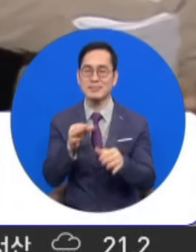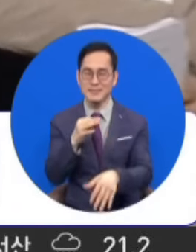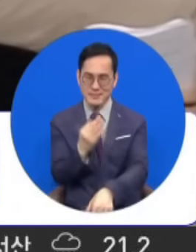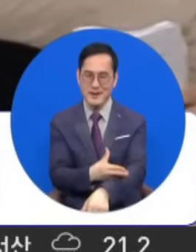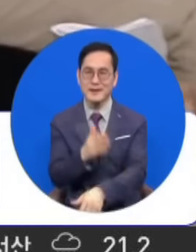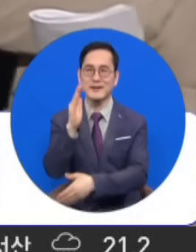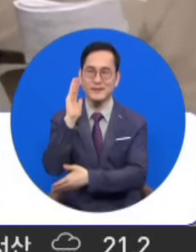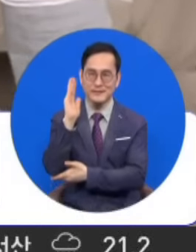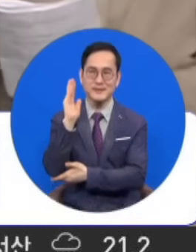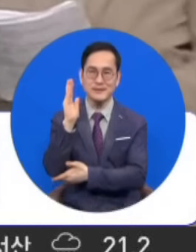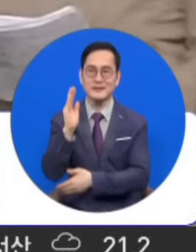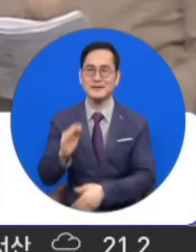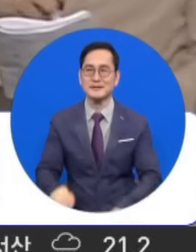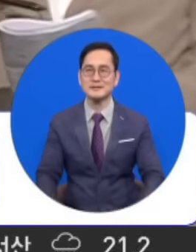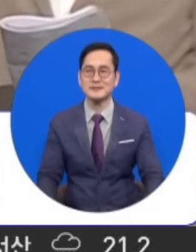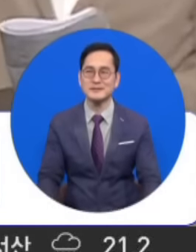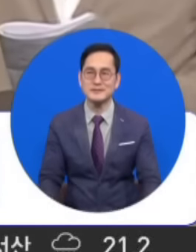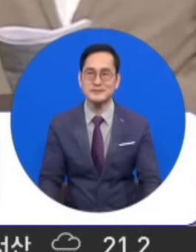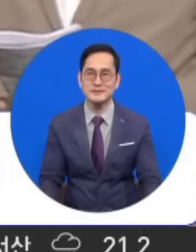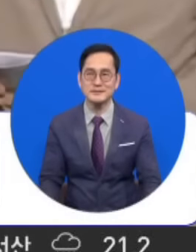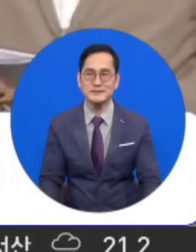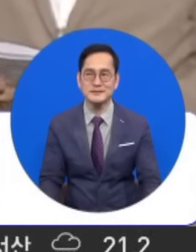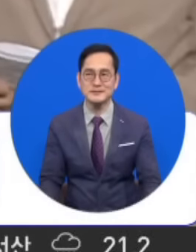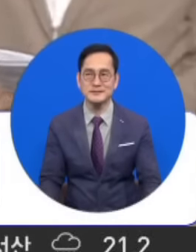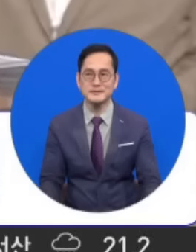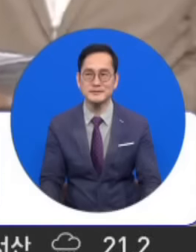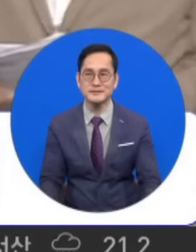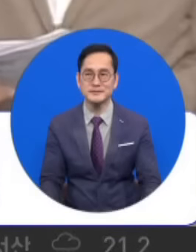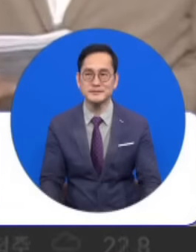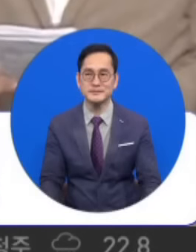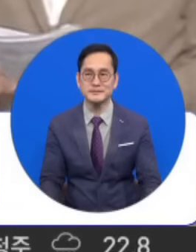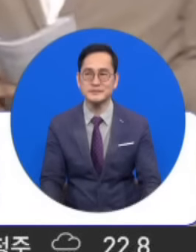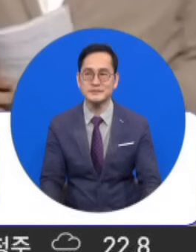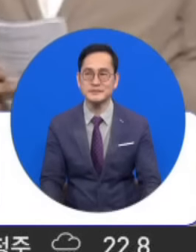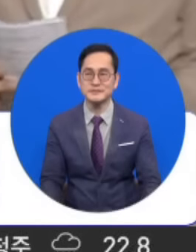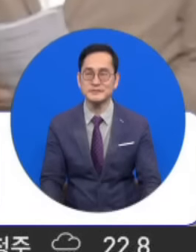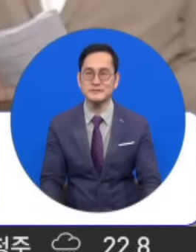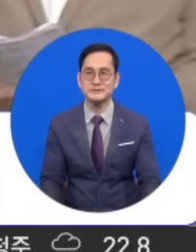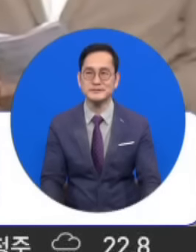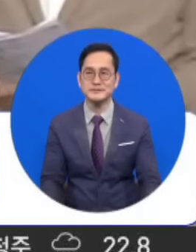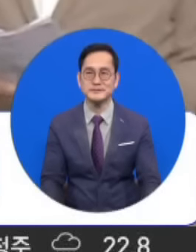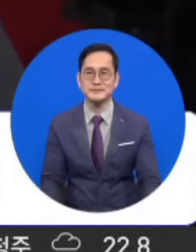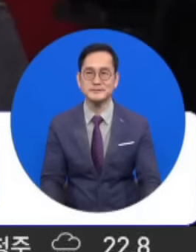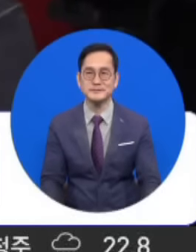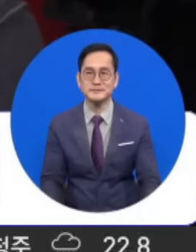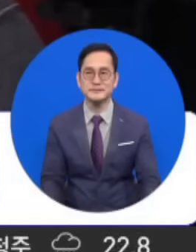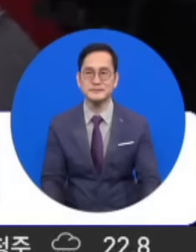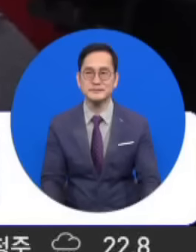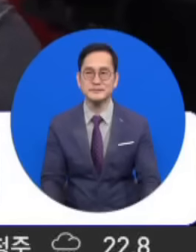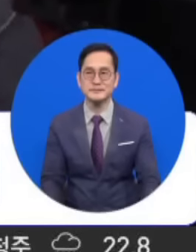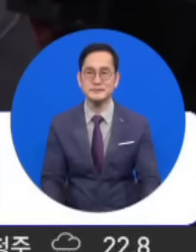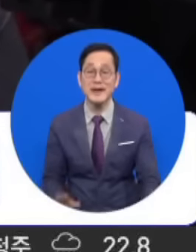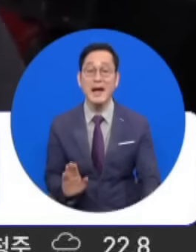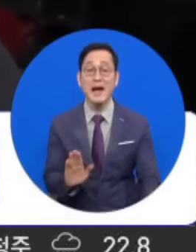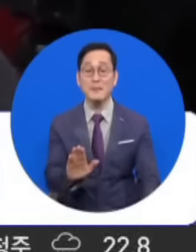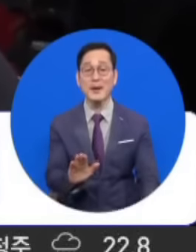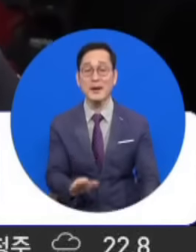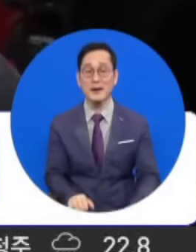이런 컨셉 같고요. 자, 앞에 제일 앞줄에 한동훈 후보, 원희룡 후보, 나경원